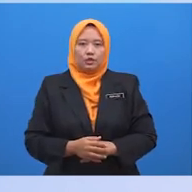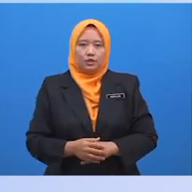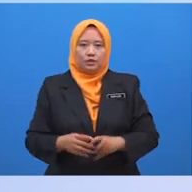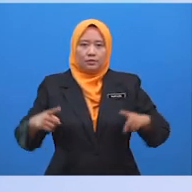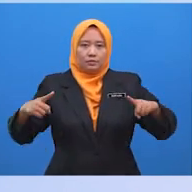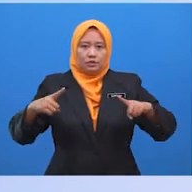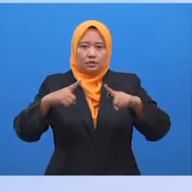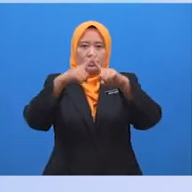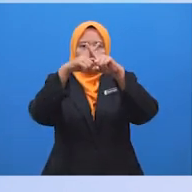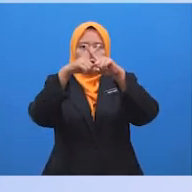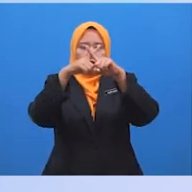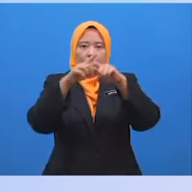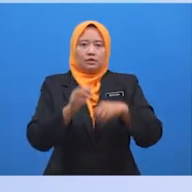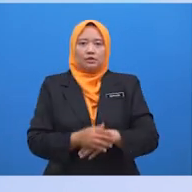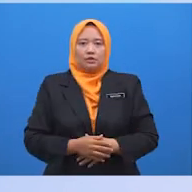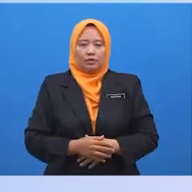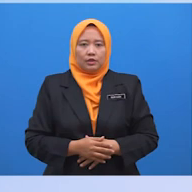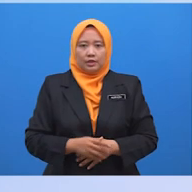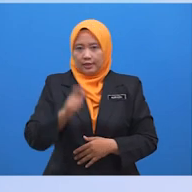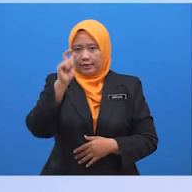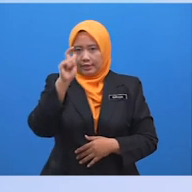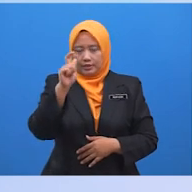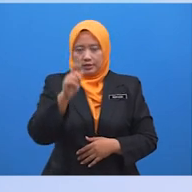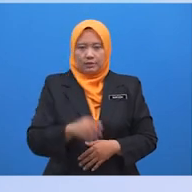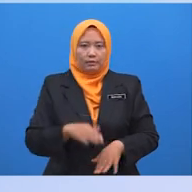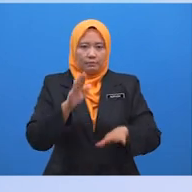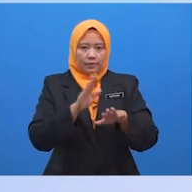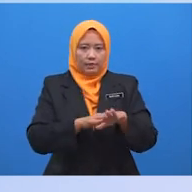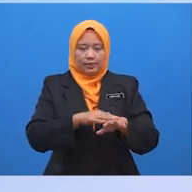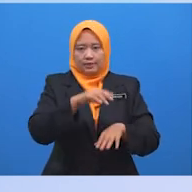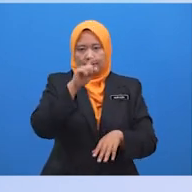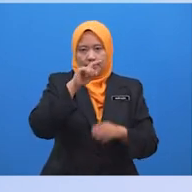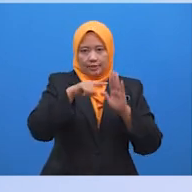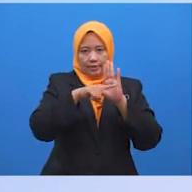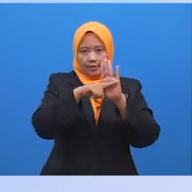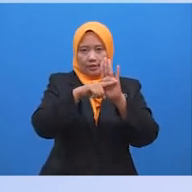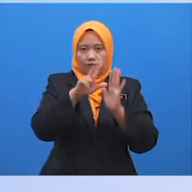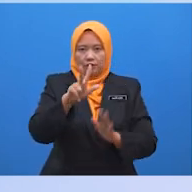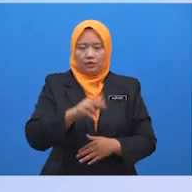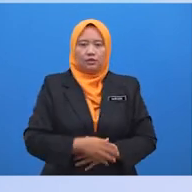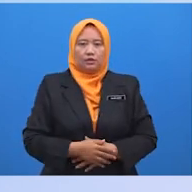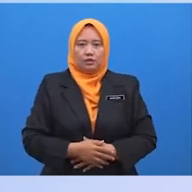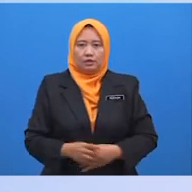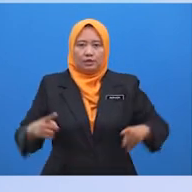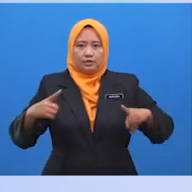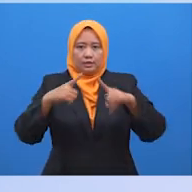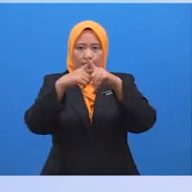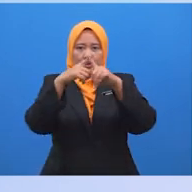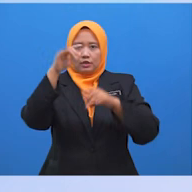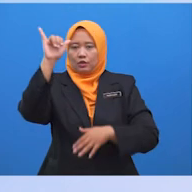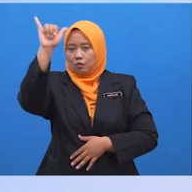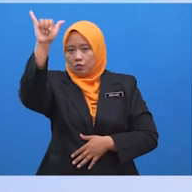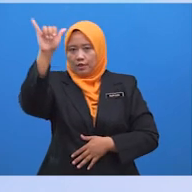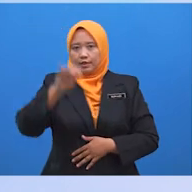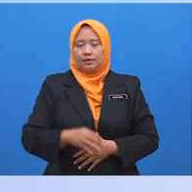pada negatif 3 dan bersilang pada paksi Y pada 4.